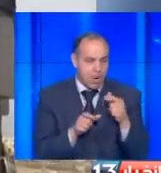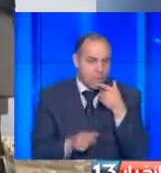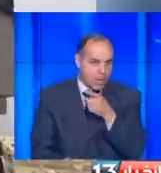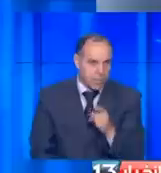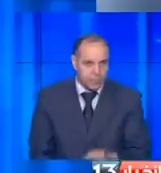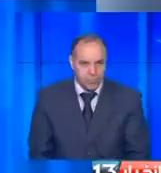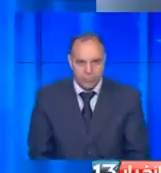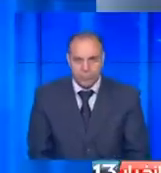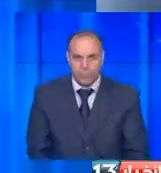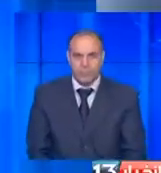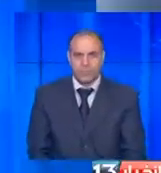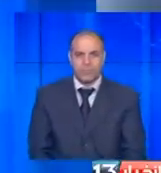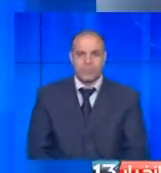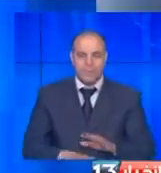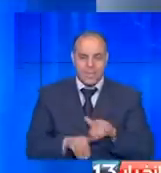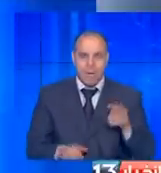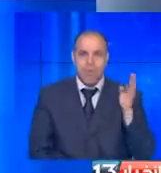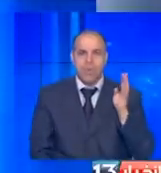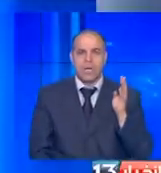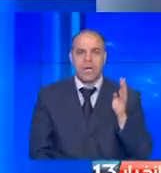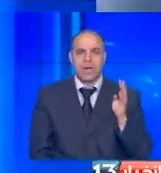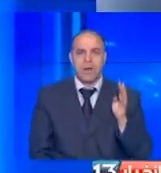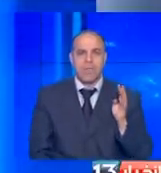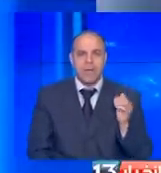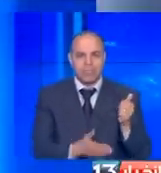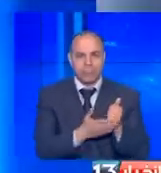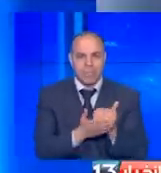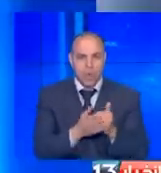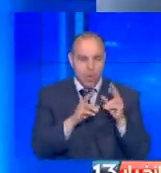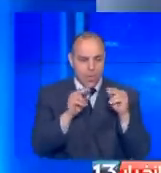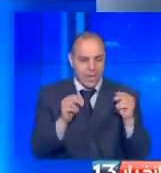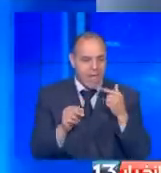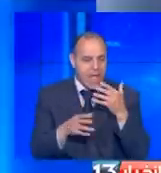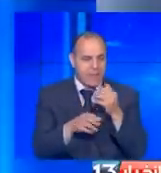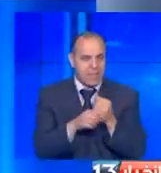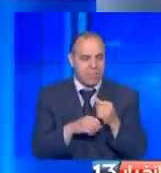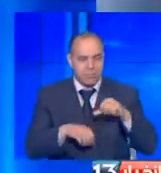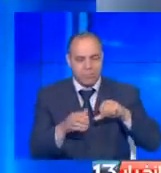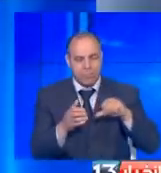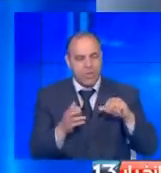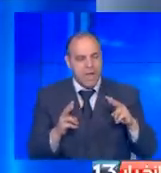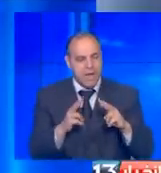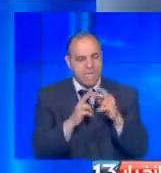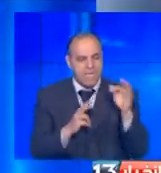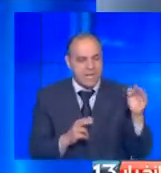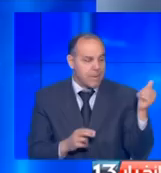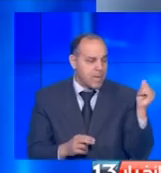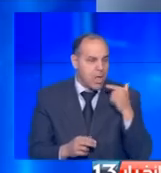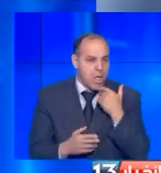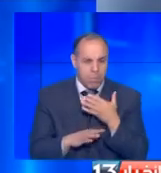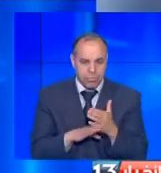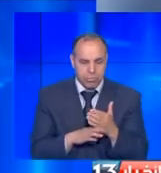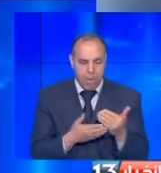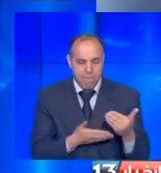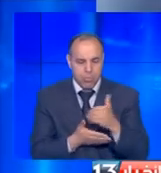المراقبين. في اختتام مؤتمر السادر لدعم الاقتصاد اللبناني الذي احتضنته العاصمة الفرنسية باريس أمس، تم